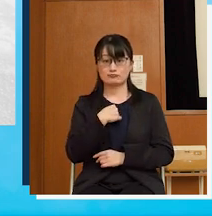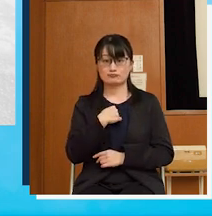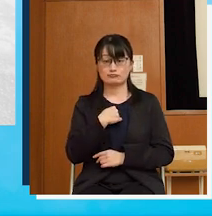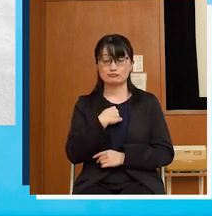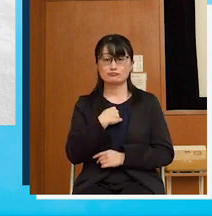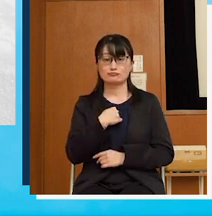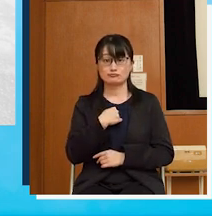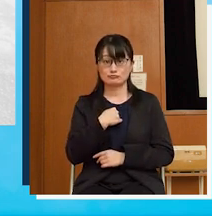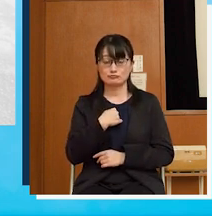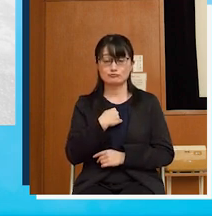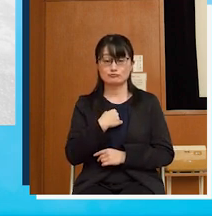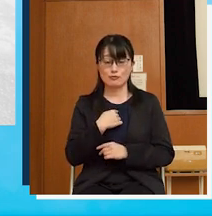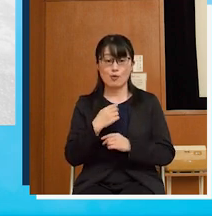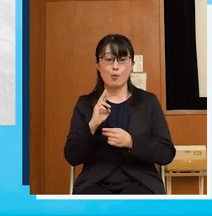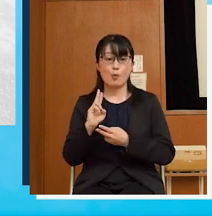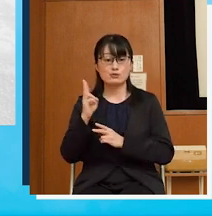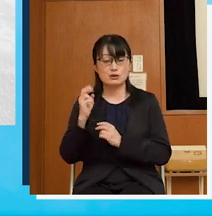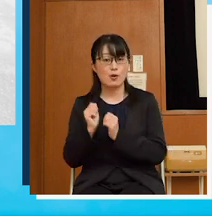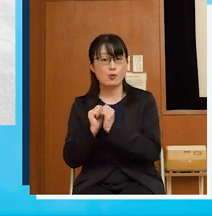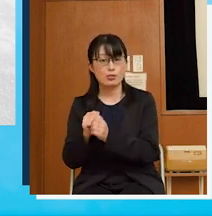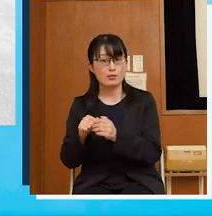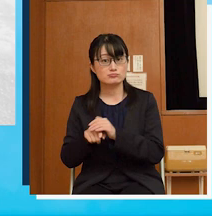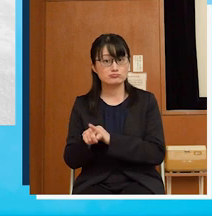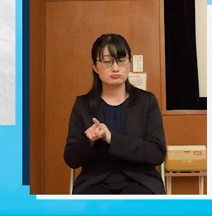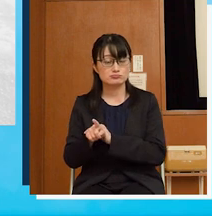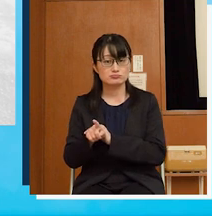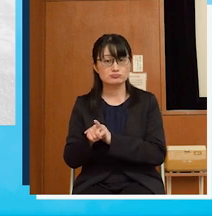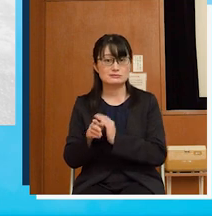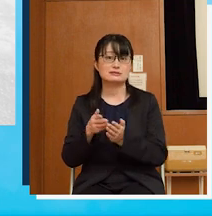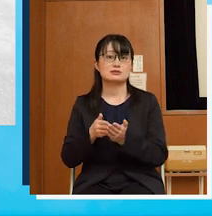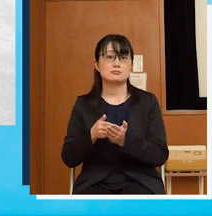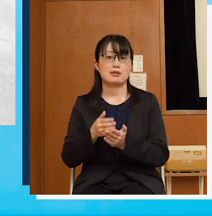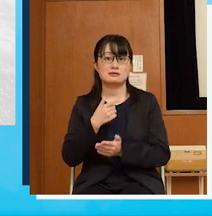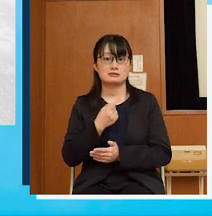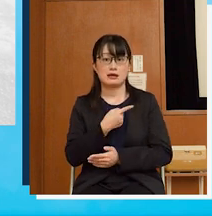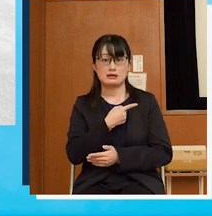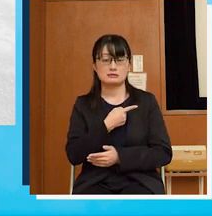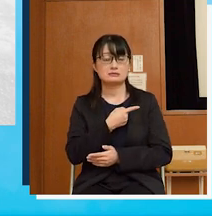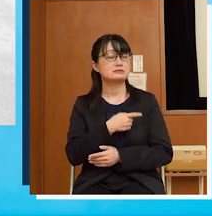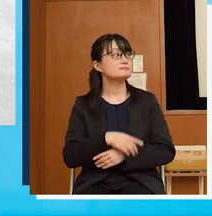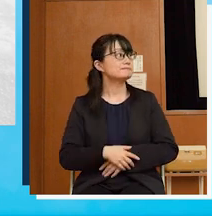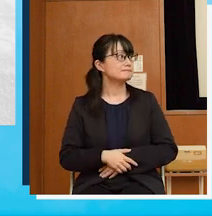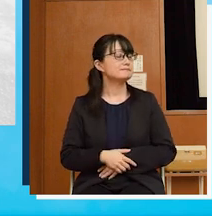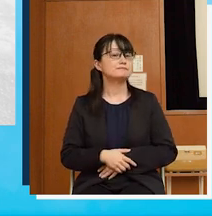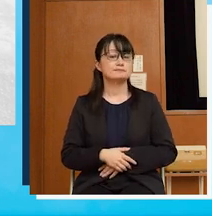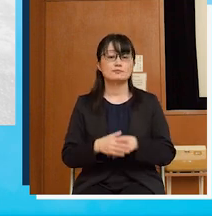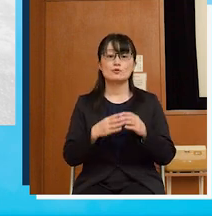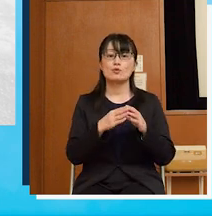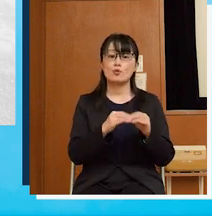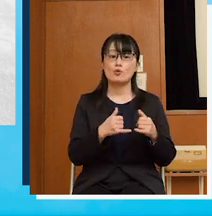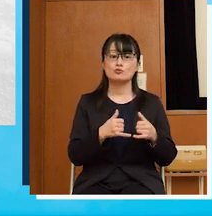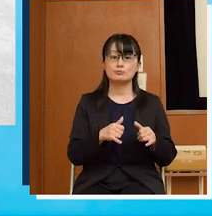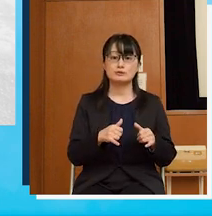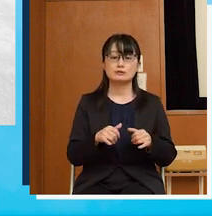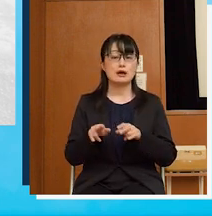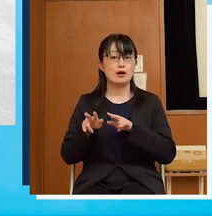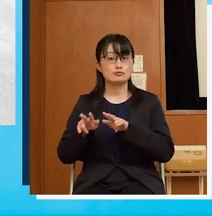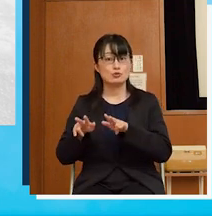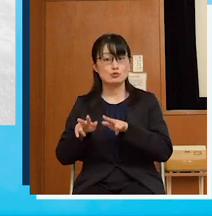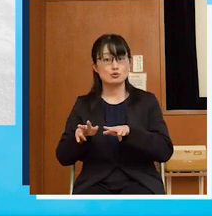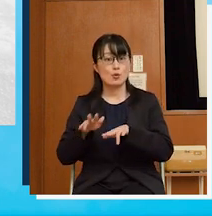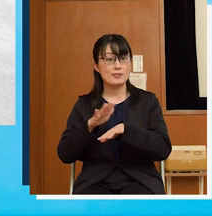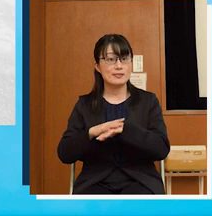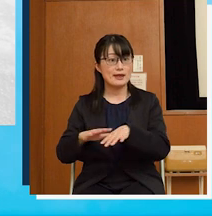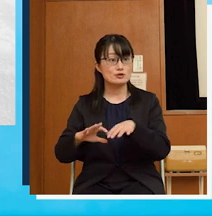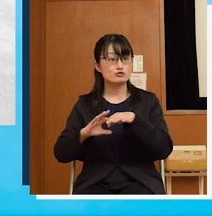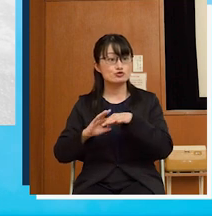へのこネコあるかことを説明させていただきたいのはこの部分です国民が行政を倒すための手続を国